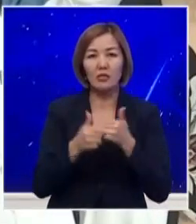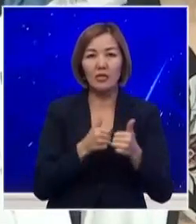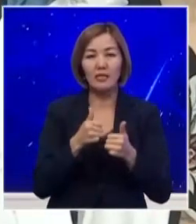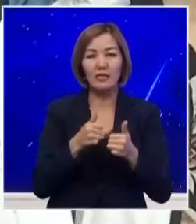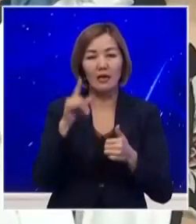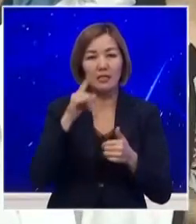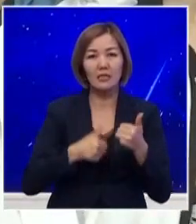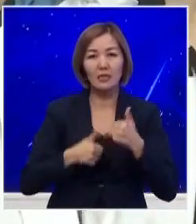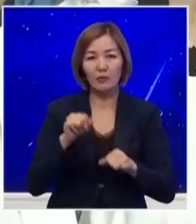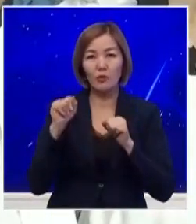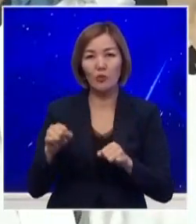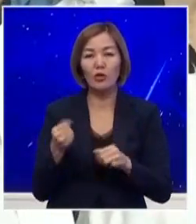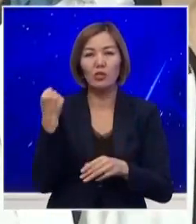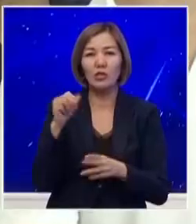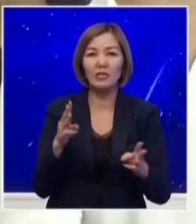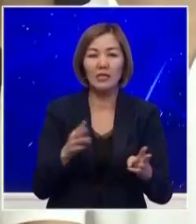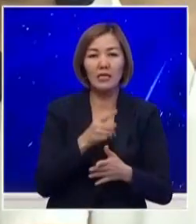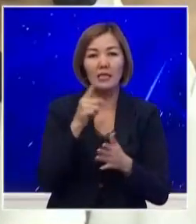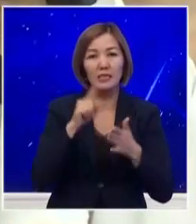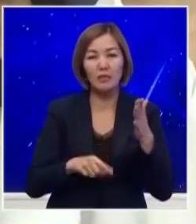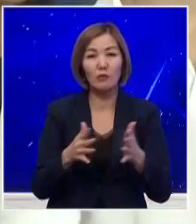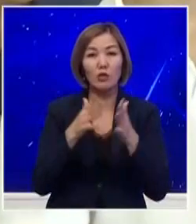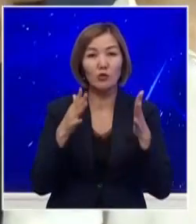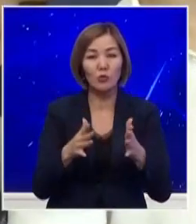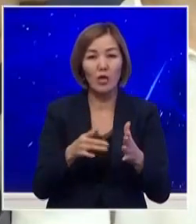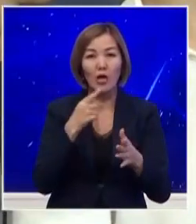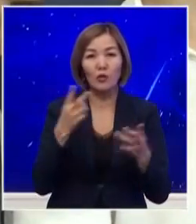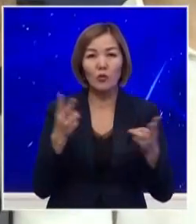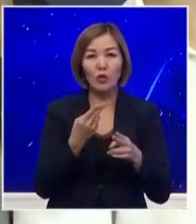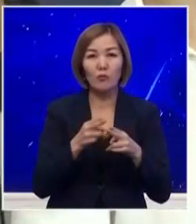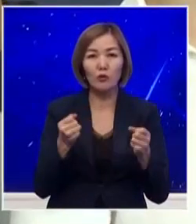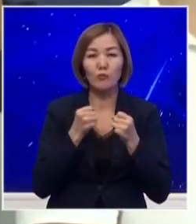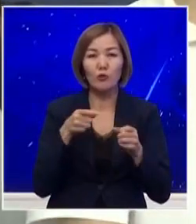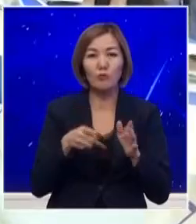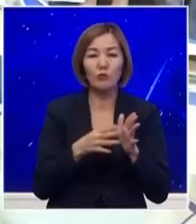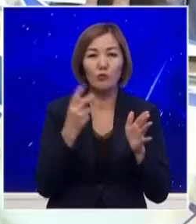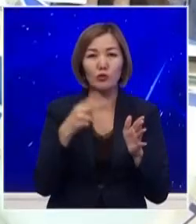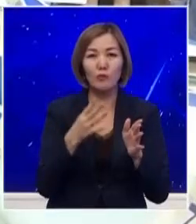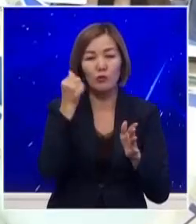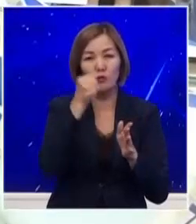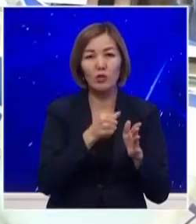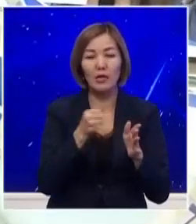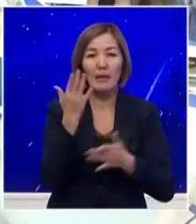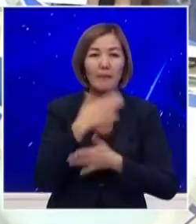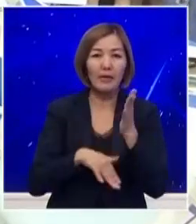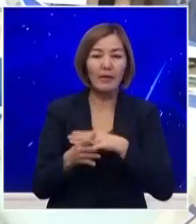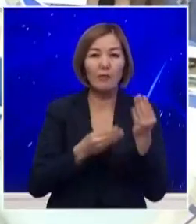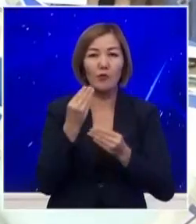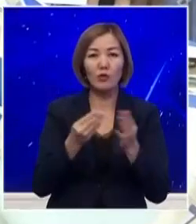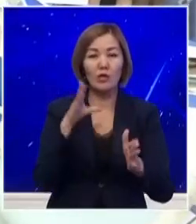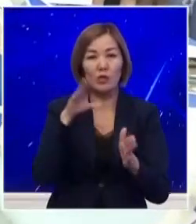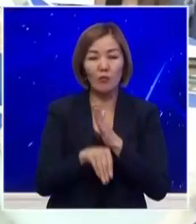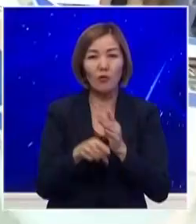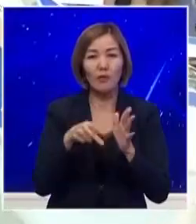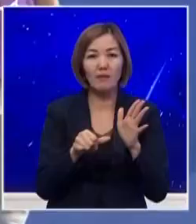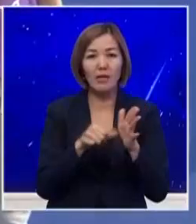ел намысын қорғайды. Жеңіске деген сенімдері зор. Айта кету керек, бұл спорт түрі 1924 жылы Паралимпиада ойындарында